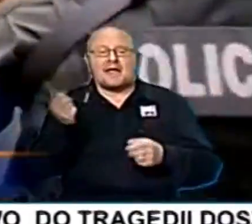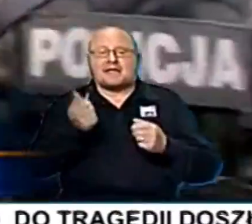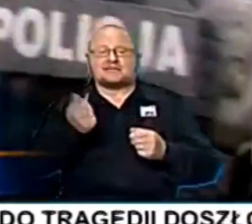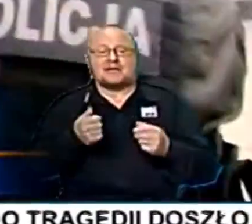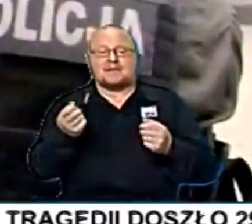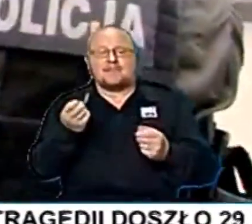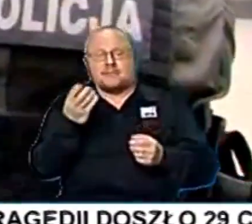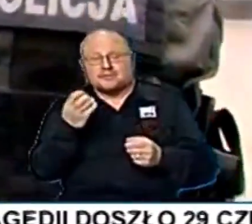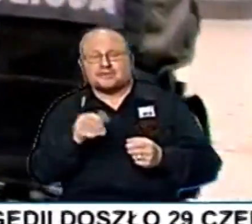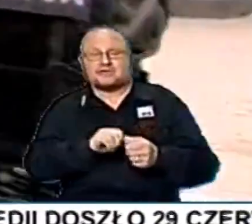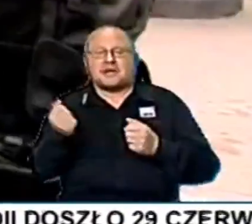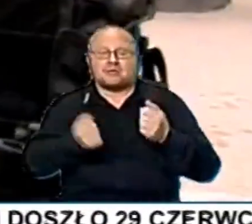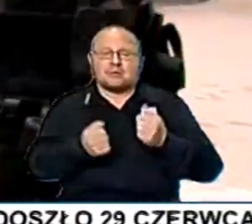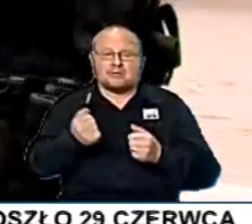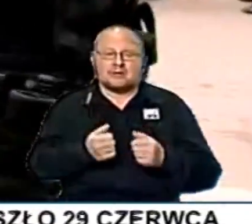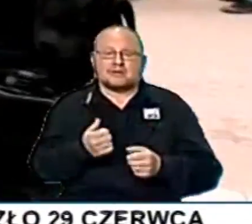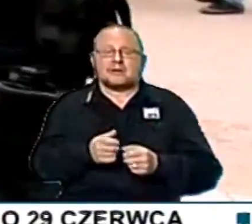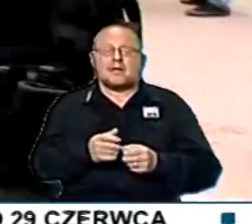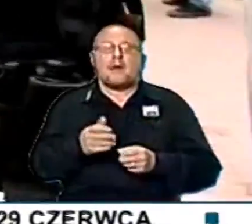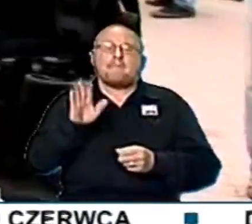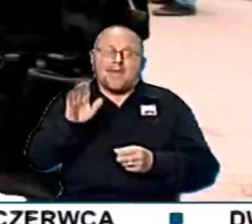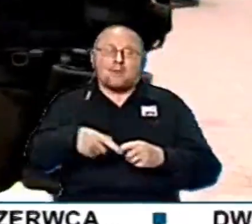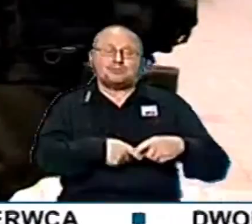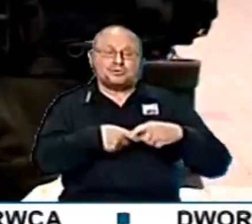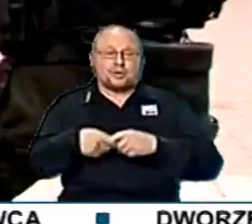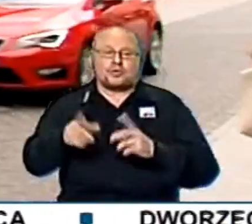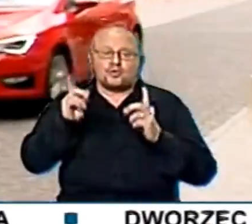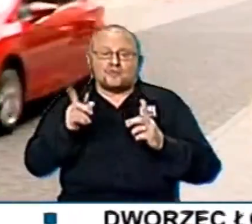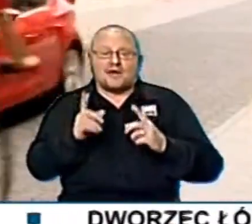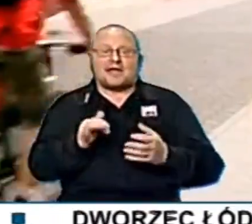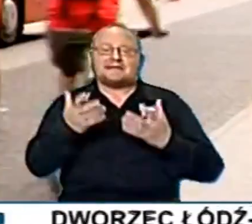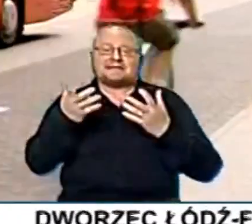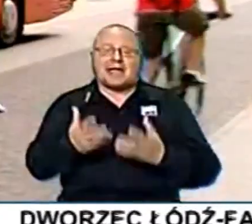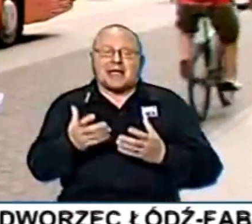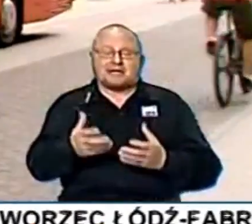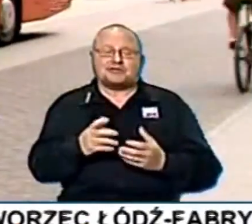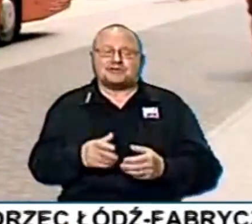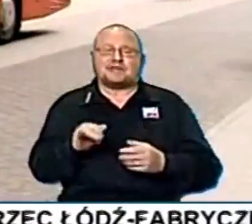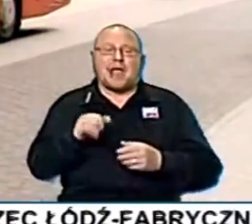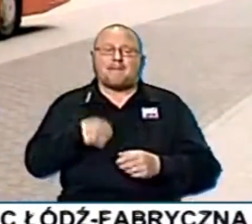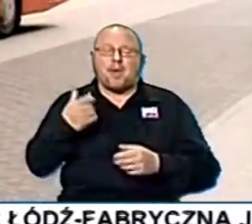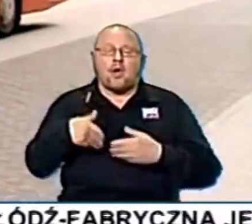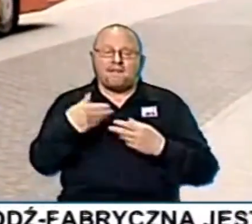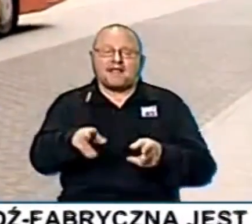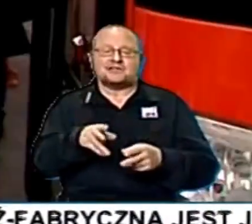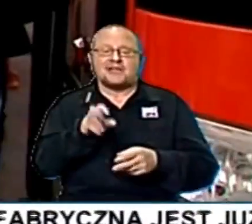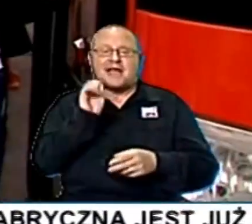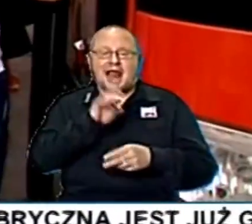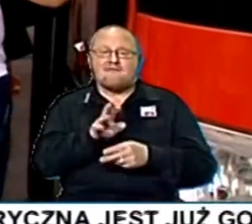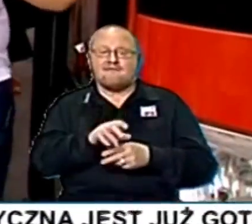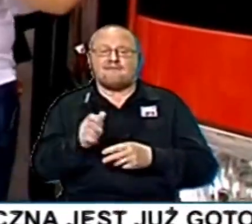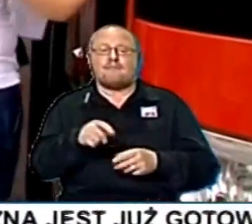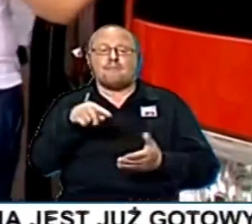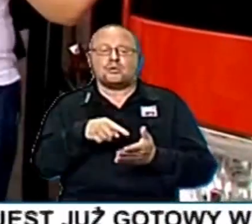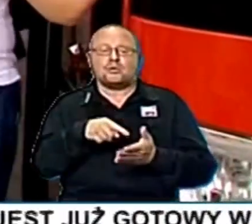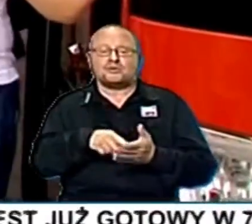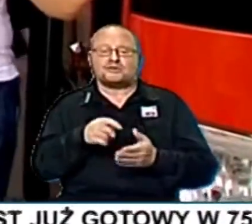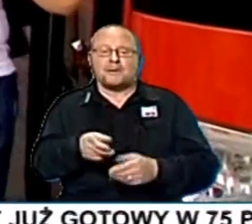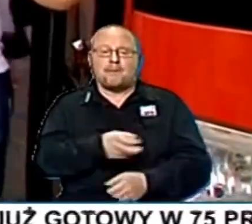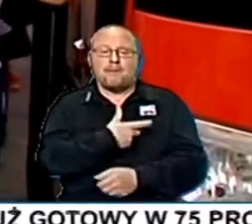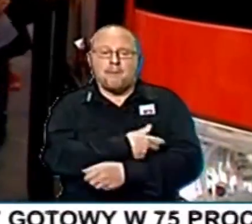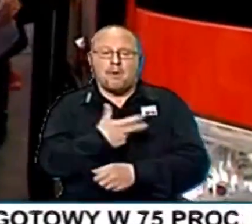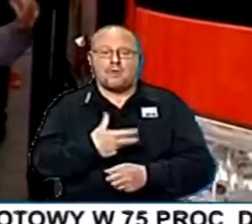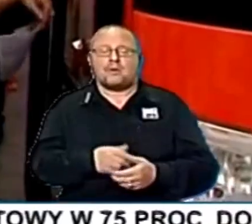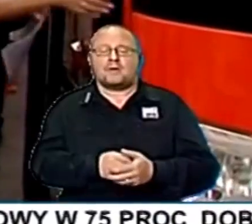Kolei Aglomeracyjnej. Pokaz miał przyciągnąć uwagę i zachęcić przechodniów do oddania krwi w mobilnym punkcie poboru. Chcemy pomagać tym wszystkim, którym ta